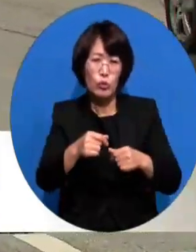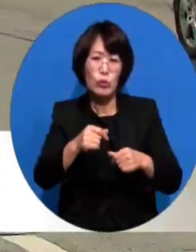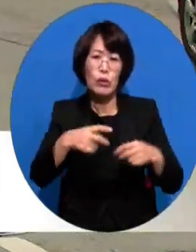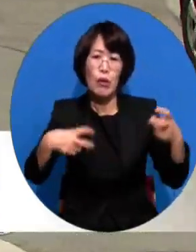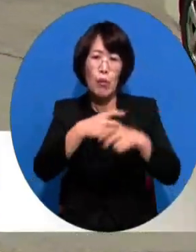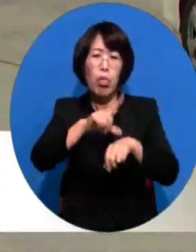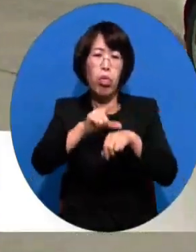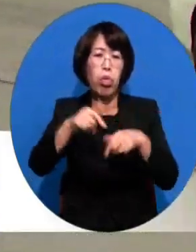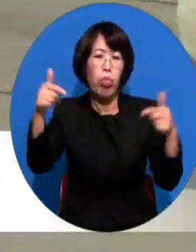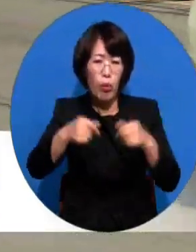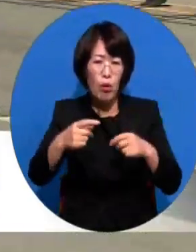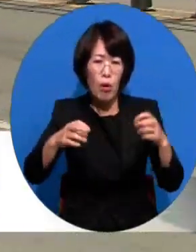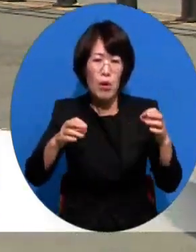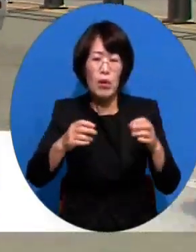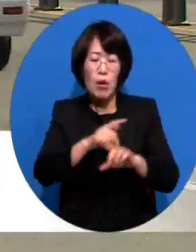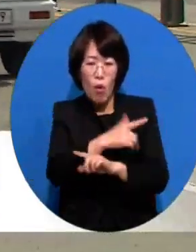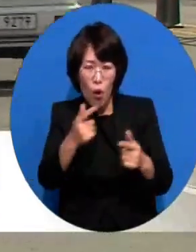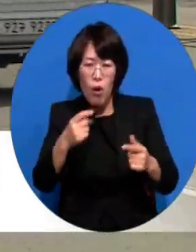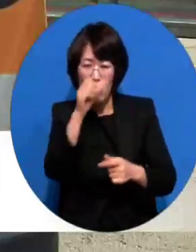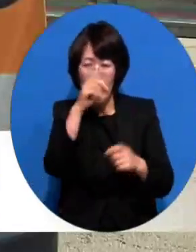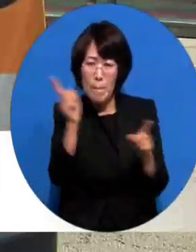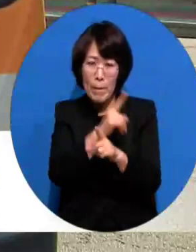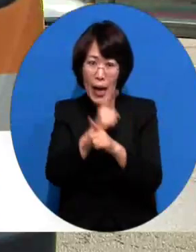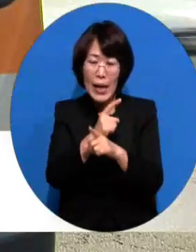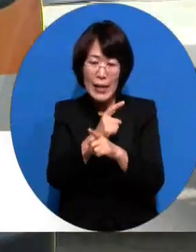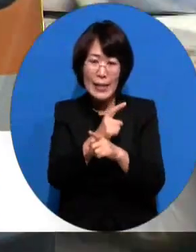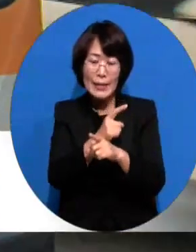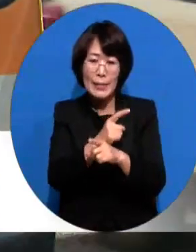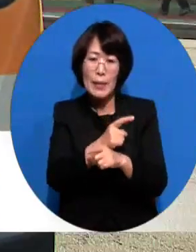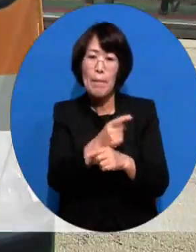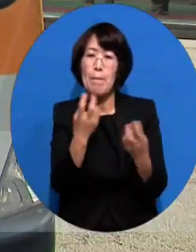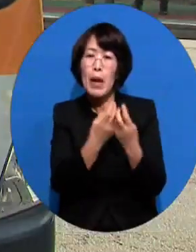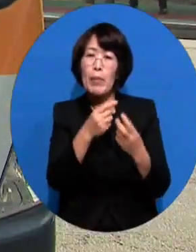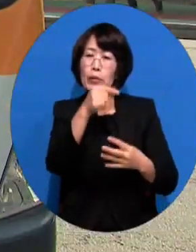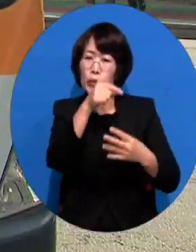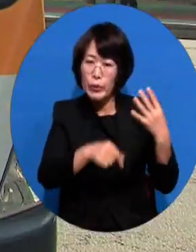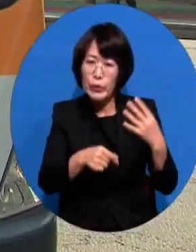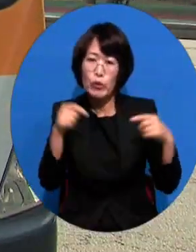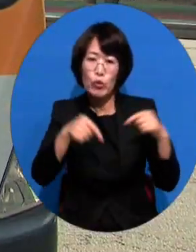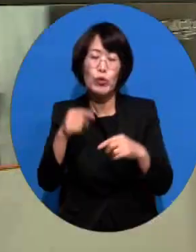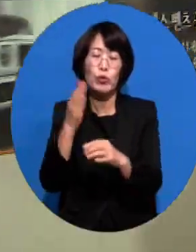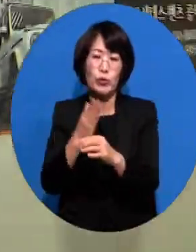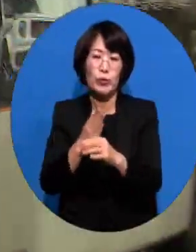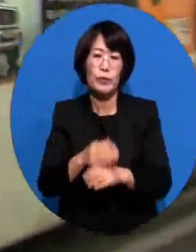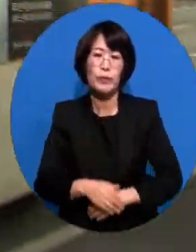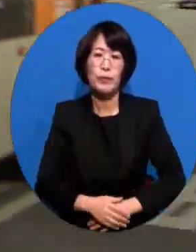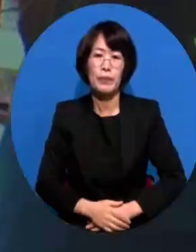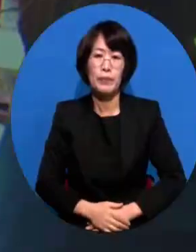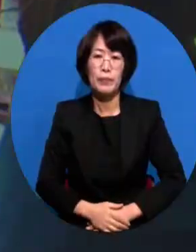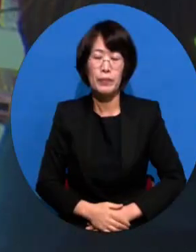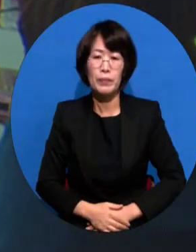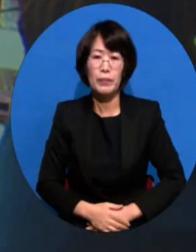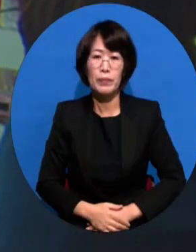축소 등 경영 개선을 위한 실질적인 조치의 범위를 논의 중입니다.